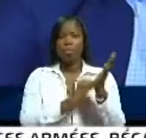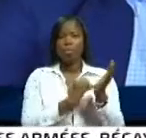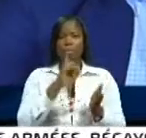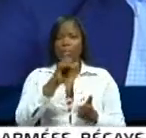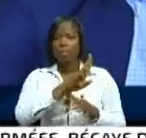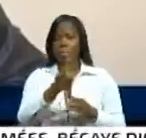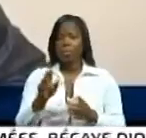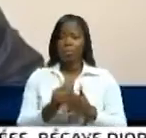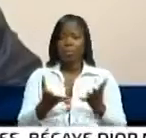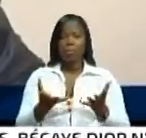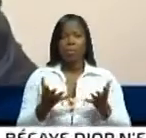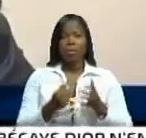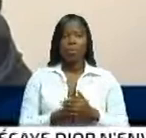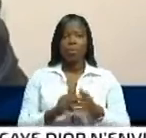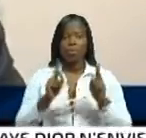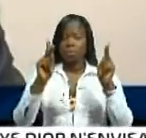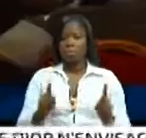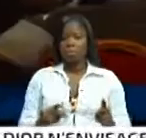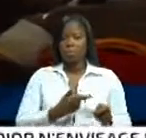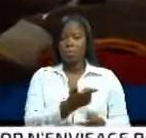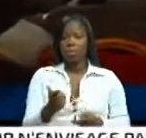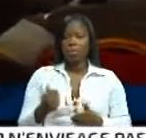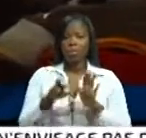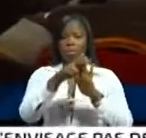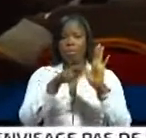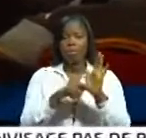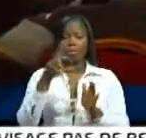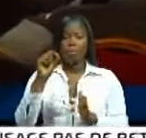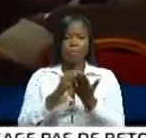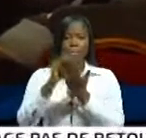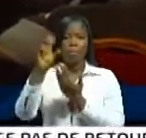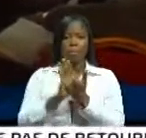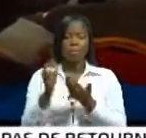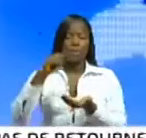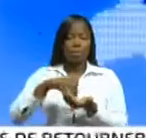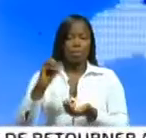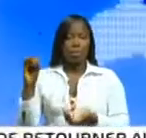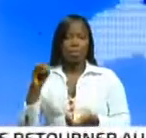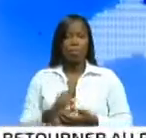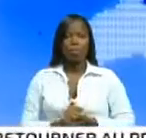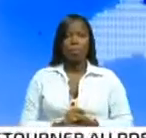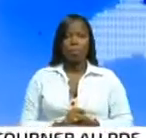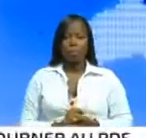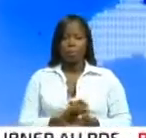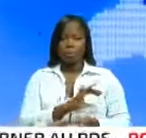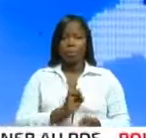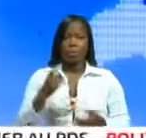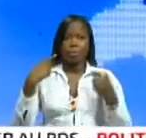une volonté populaire exprimée lors du référendum du 20 mars et dénis cela lancé en début